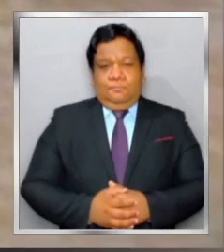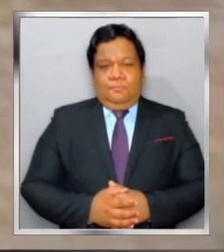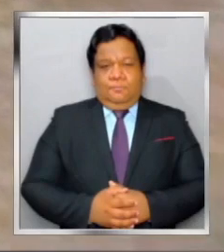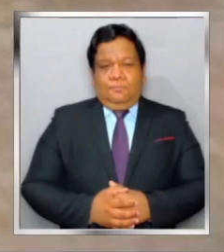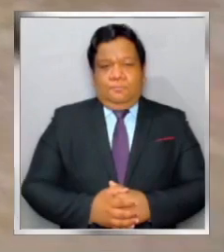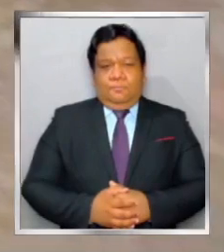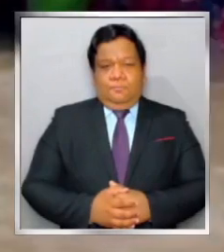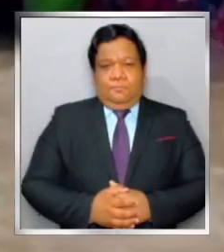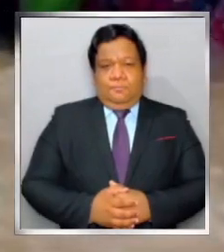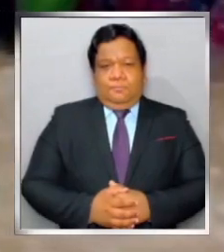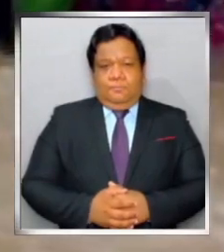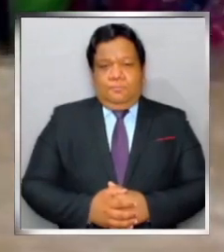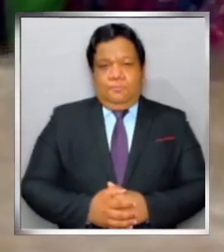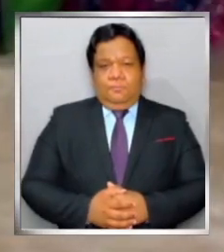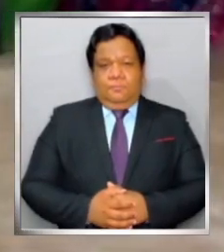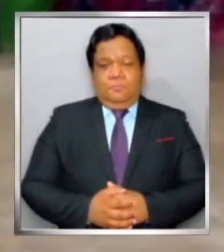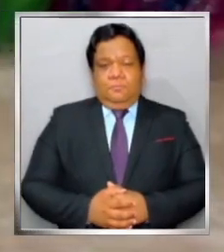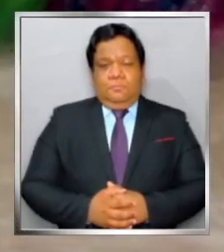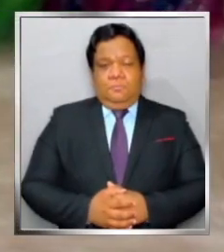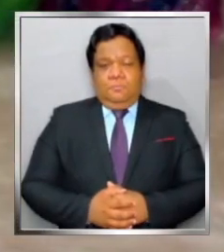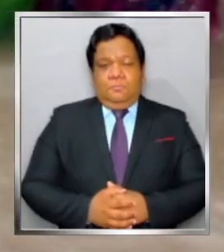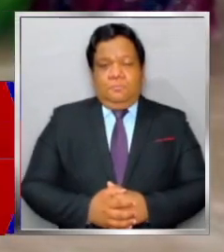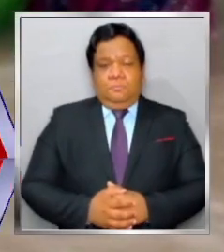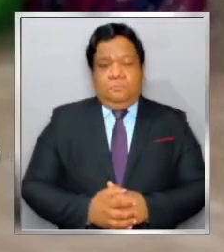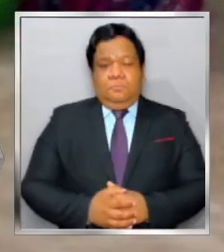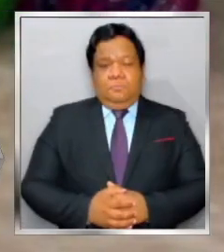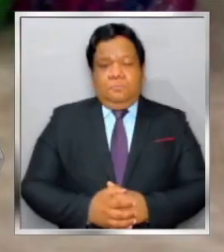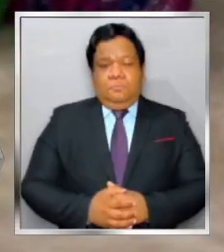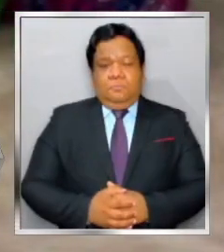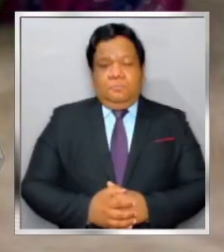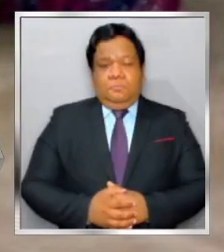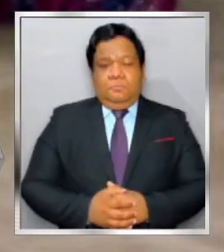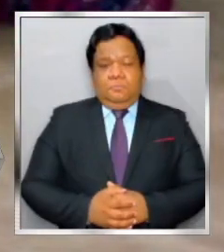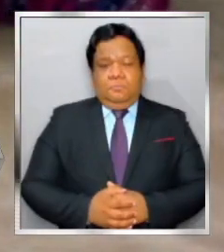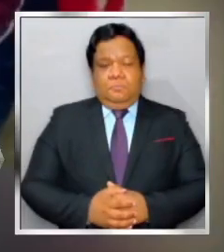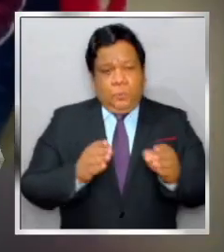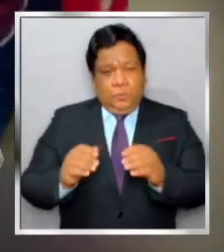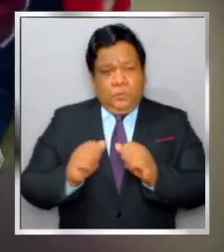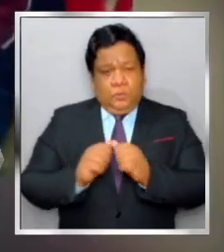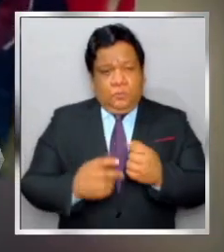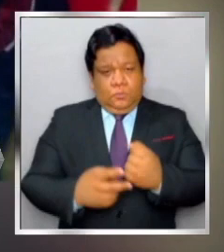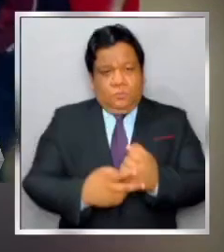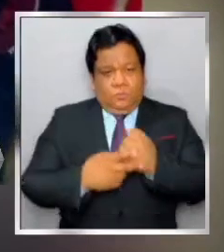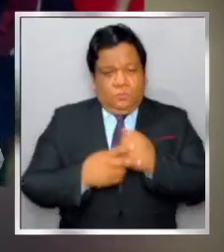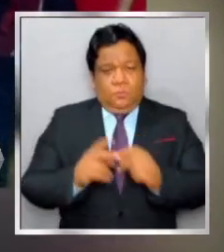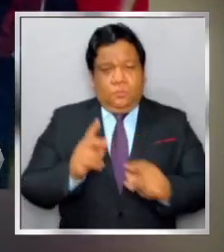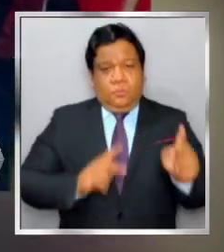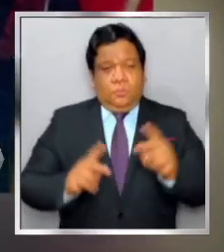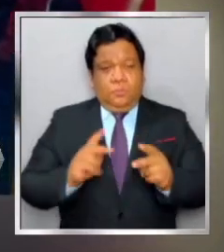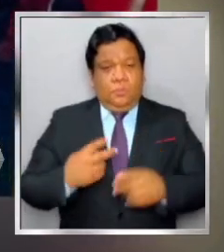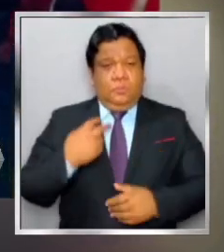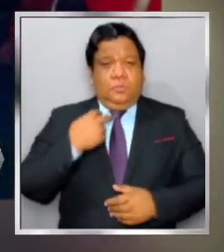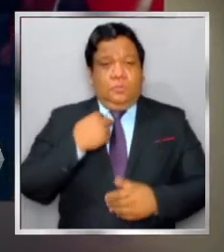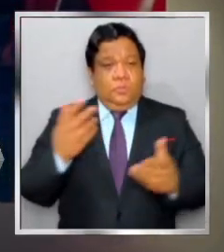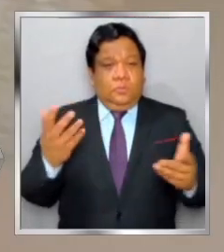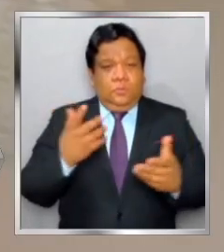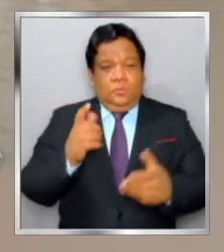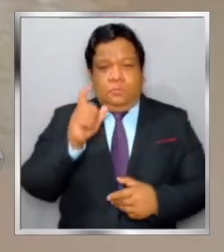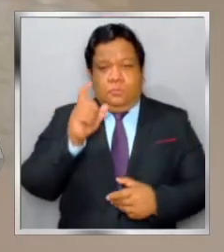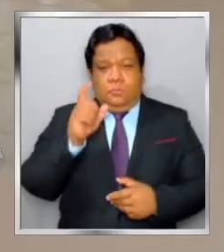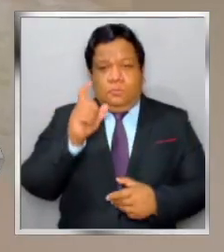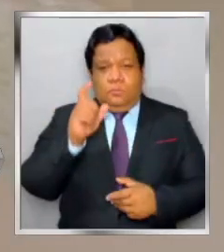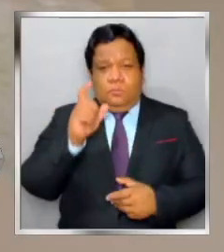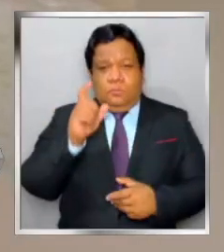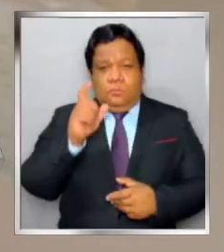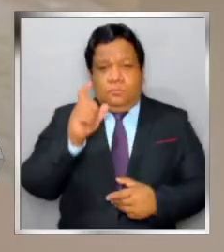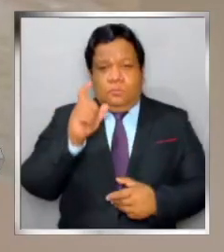Para-paraan ang mga rescuers sa pagsagip sa mga residenteng natrap sa baha sa Hilongos, Leyte. Pati sirang refrigerator nagsilbing lifeboat para